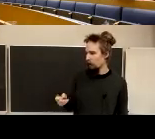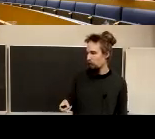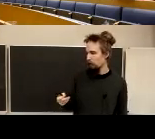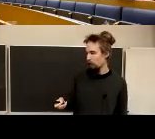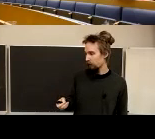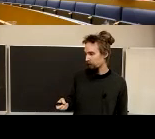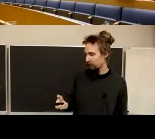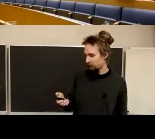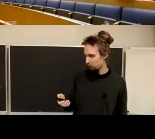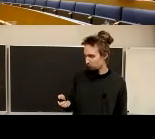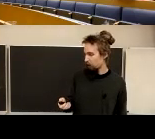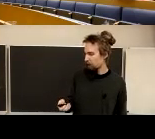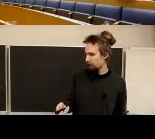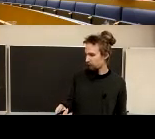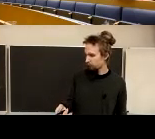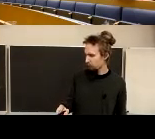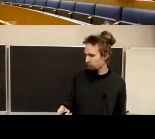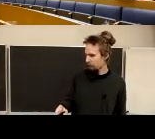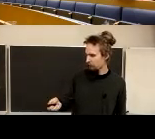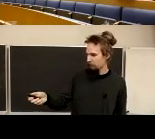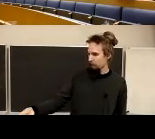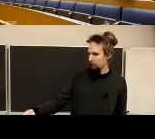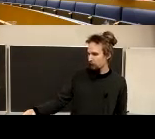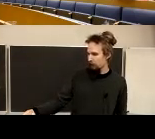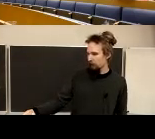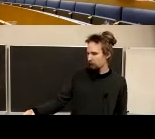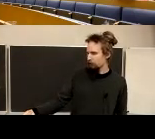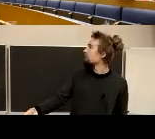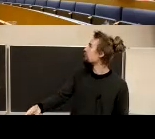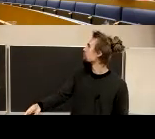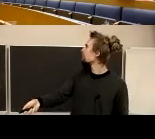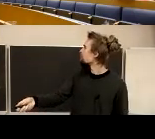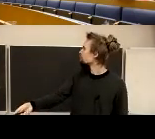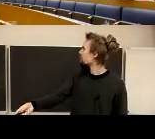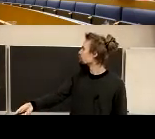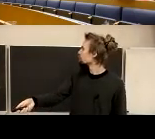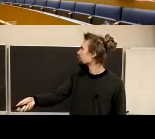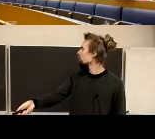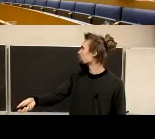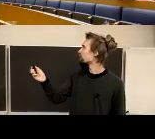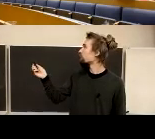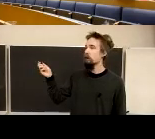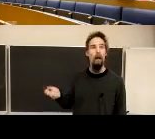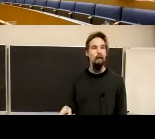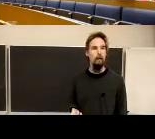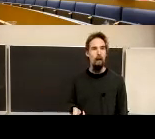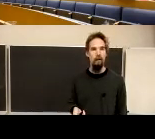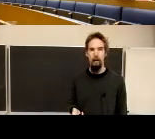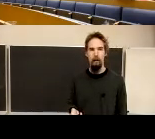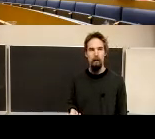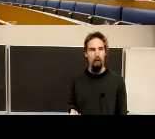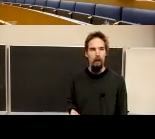ja maailmankaikkeuden keskeisiin mysteereihin. Ja mielenkiintoisesti, en ehkä mene tuohon syvälle, mutta neuraalisia korrelaatteja on